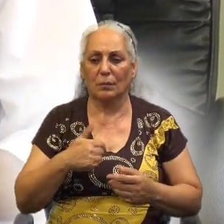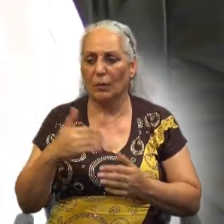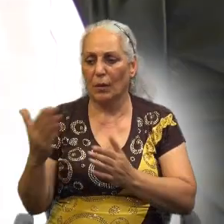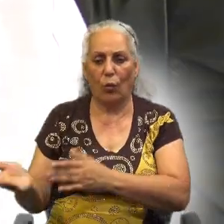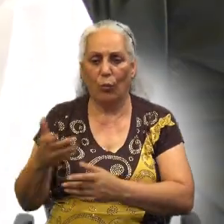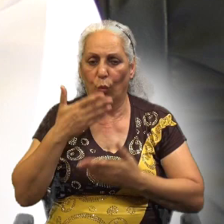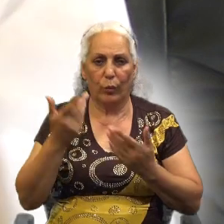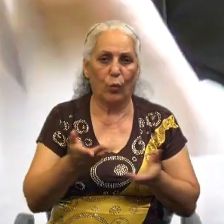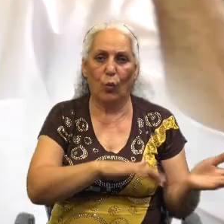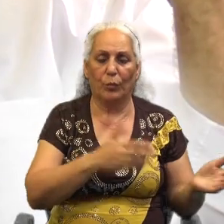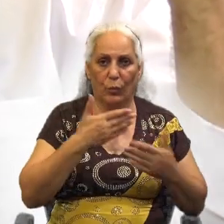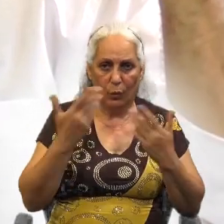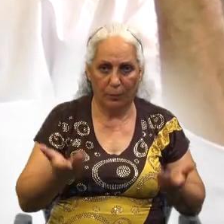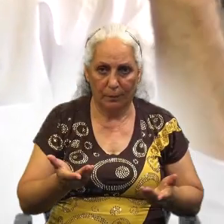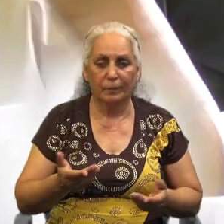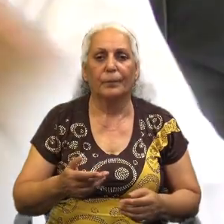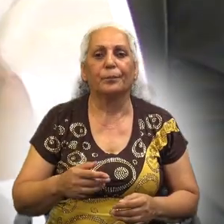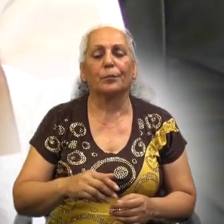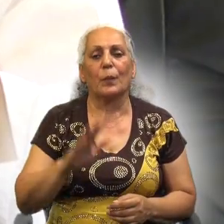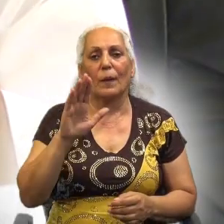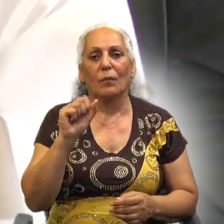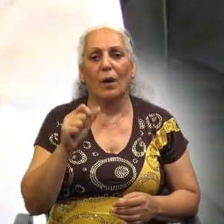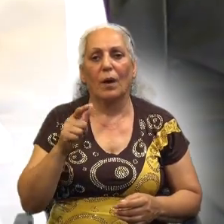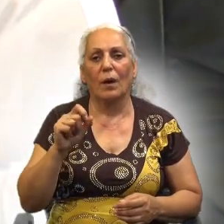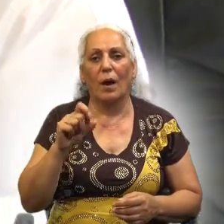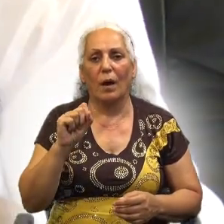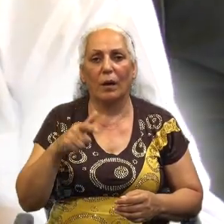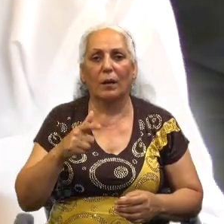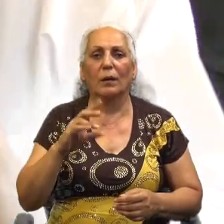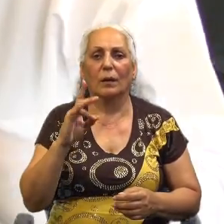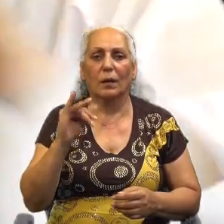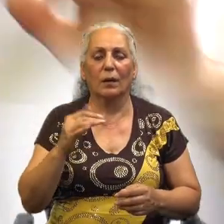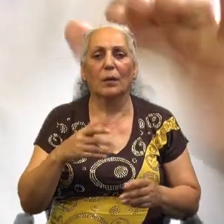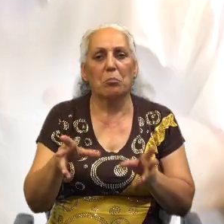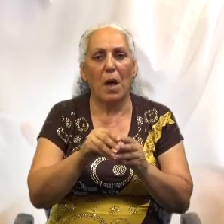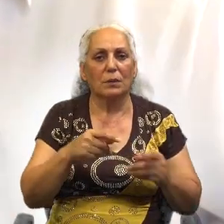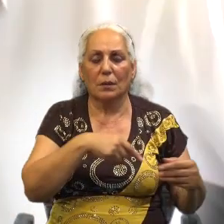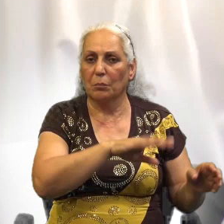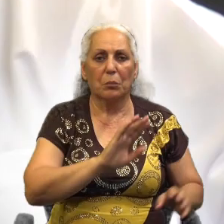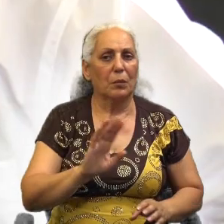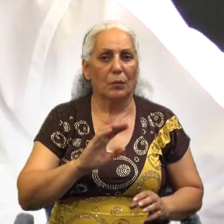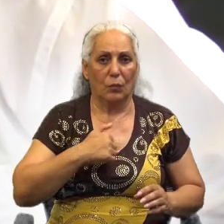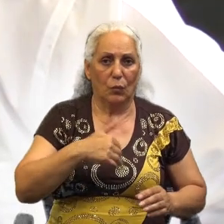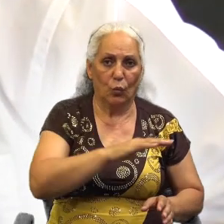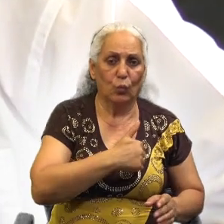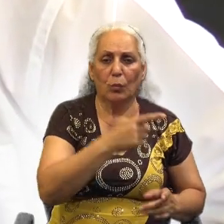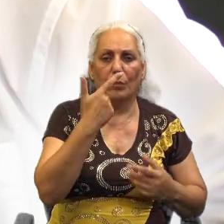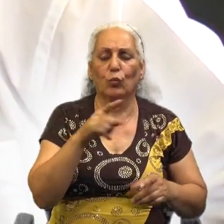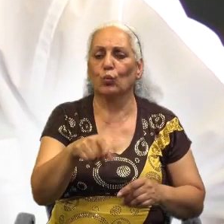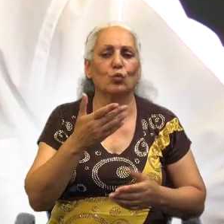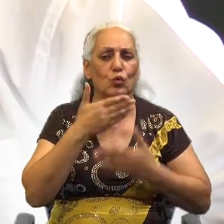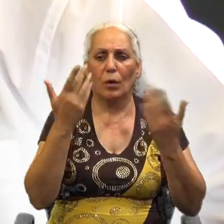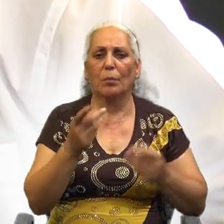միացա, անգամ ես թևի, Վահագնի թևի հետ գնացի, ինձ ներս չթողացին, ասին դու այս թևը չկաս մի արի։ Իսկ ինչ